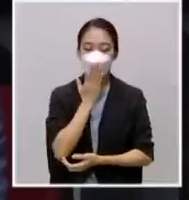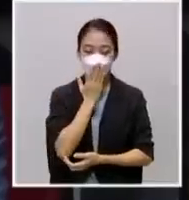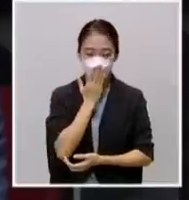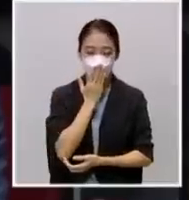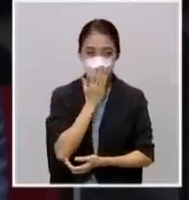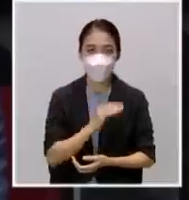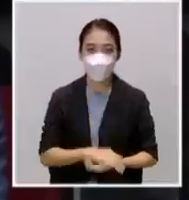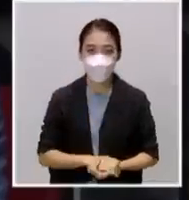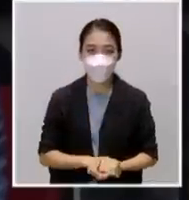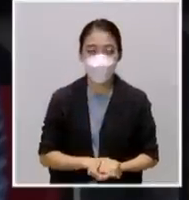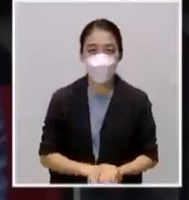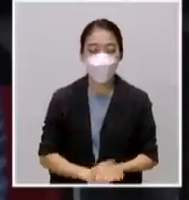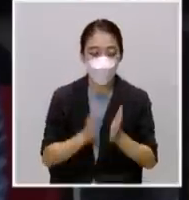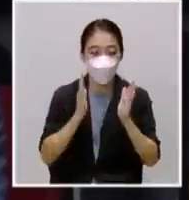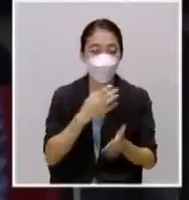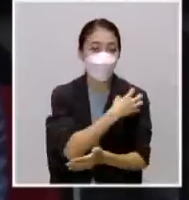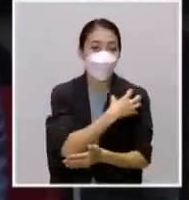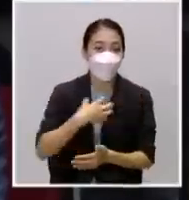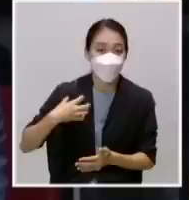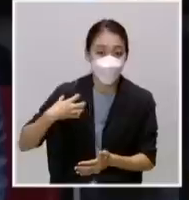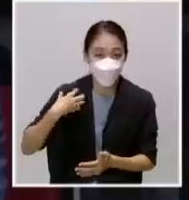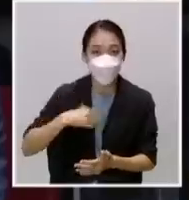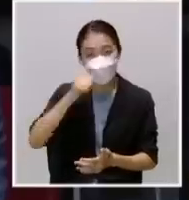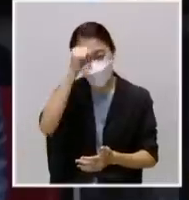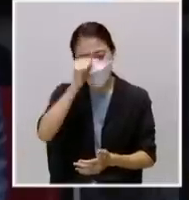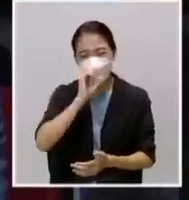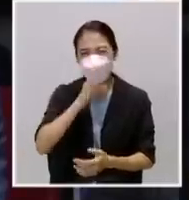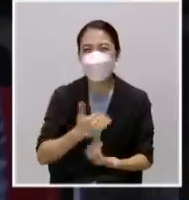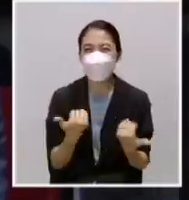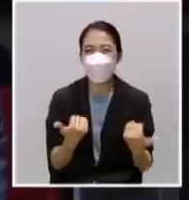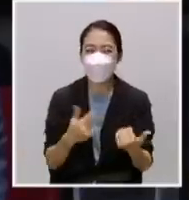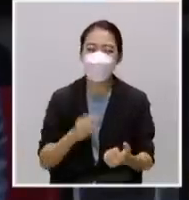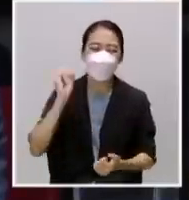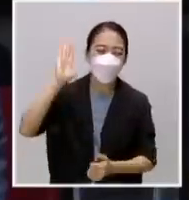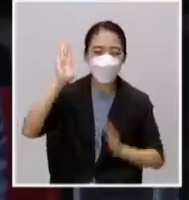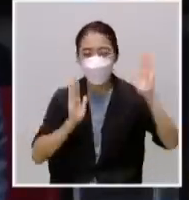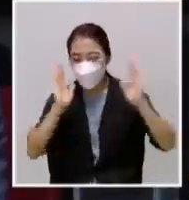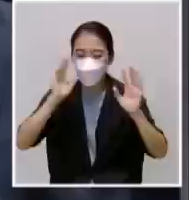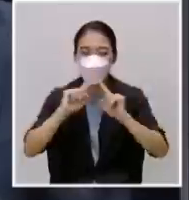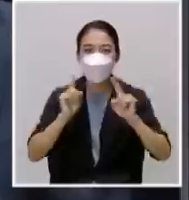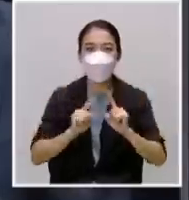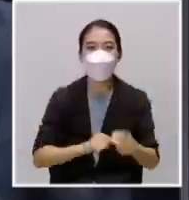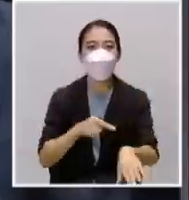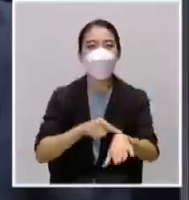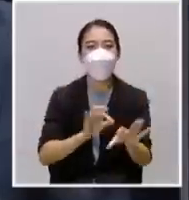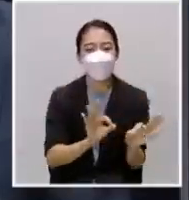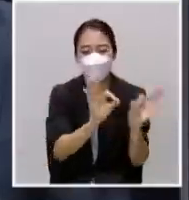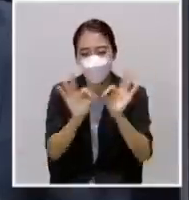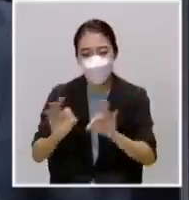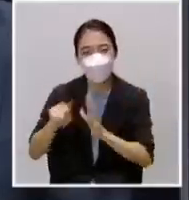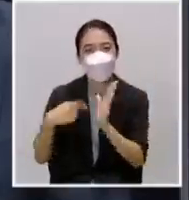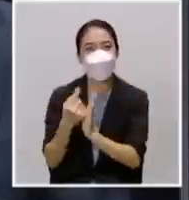น UN เปิดเผยว่าการลงมติดังกล่าวล่าช้าไปประมาณ2ชั่วโมงนะคะเนื่องจากสหรัฐอเมริกาและประเ